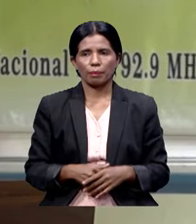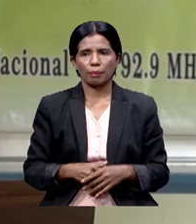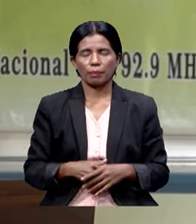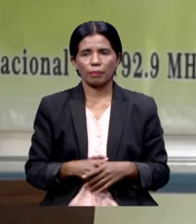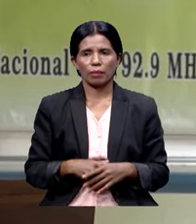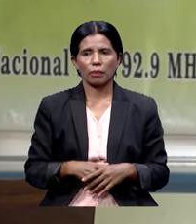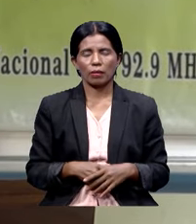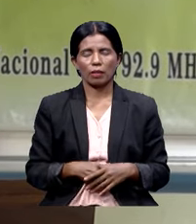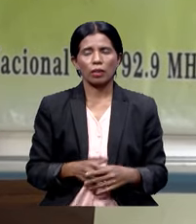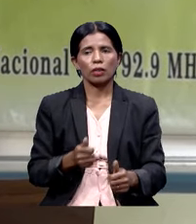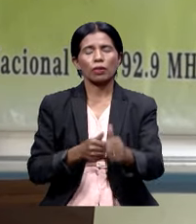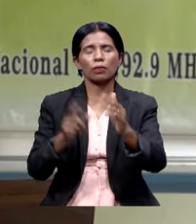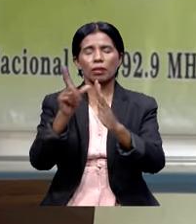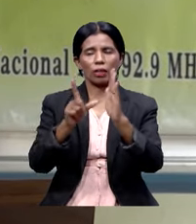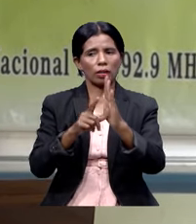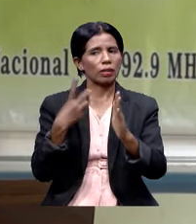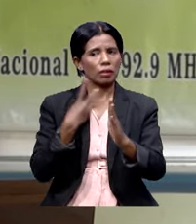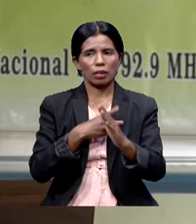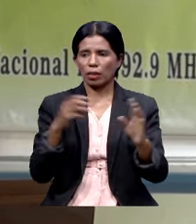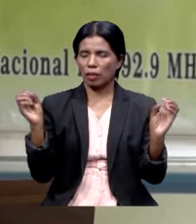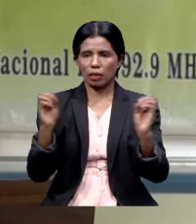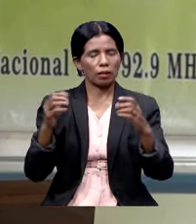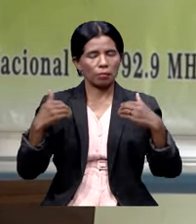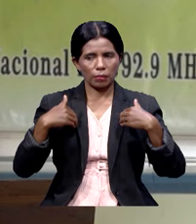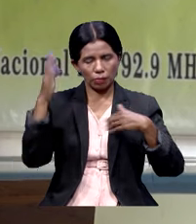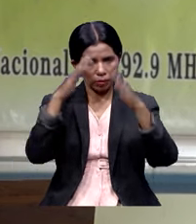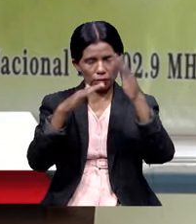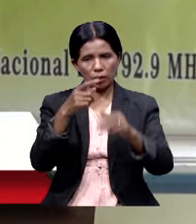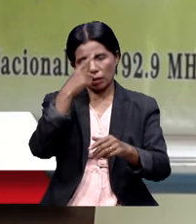Desde que tuir lei ne itala ia problema. Tambah tuir lei